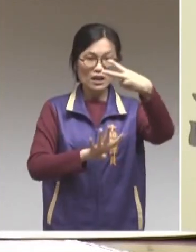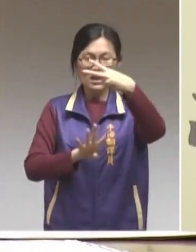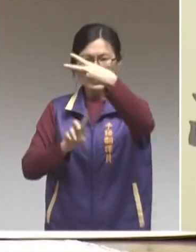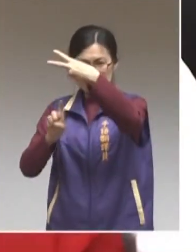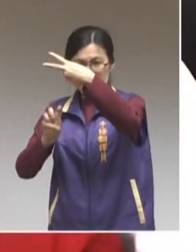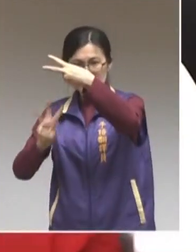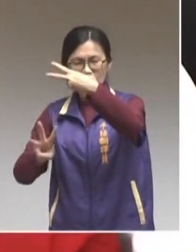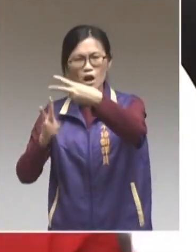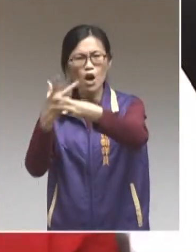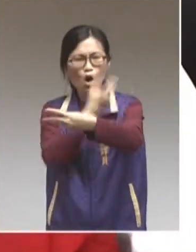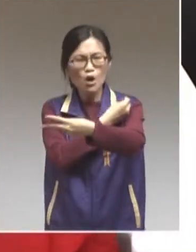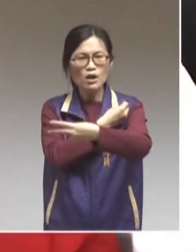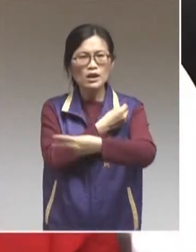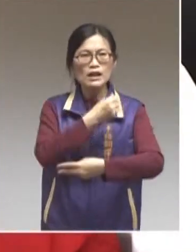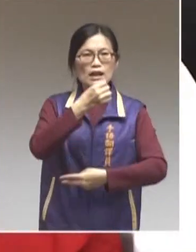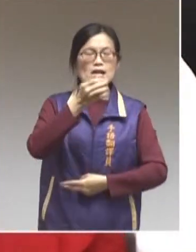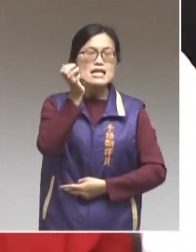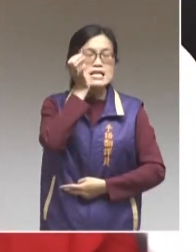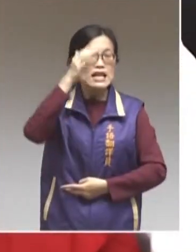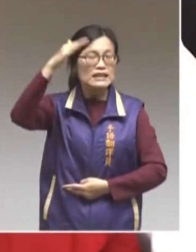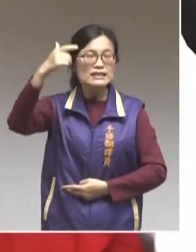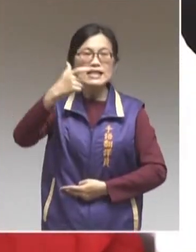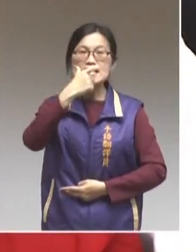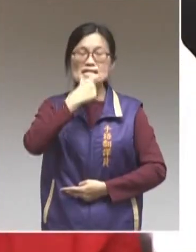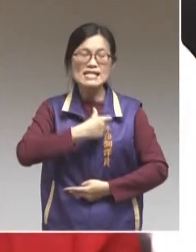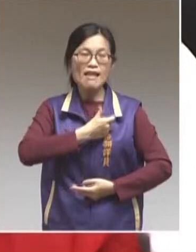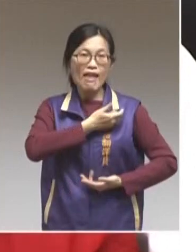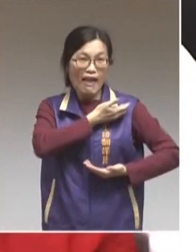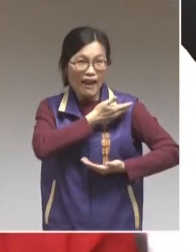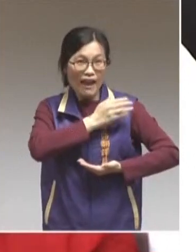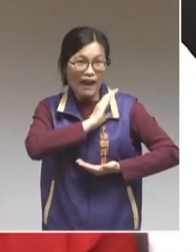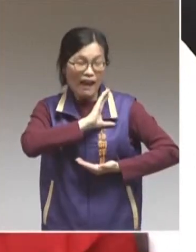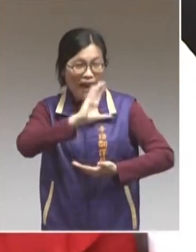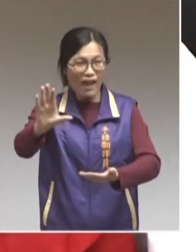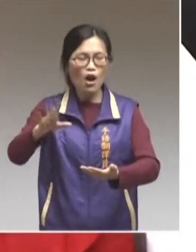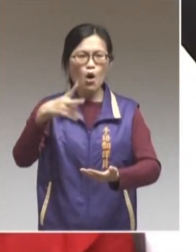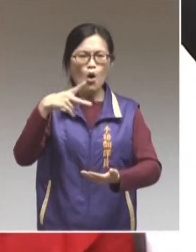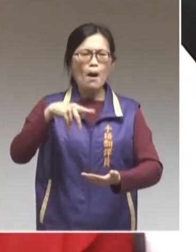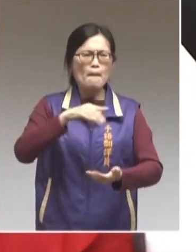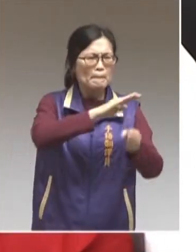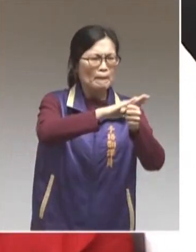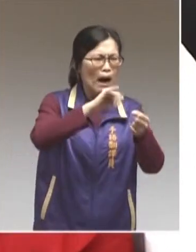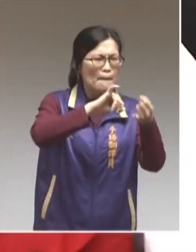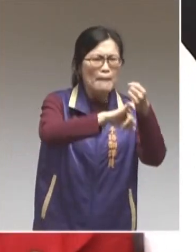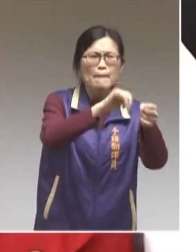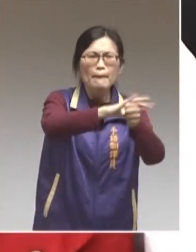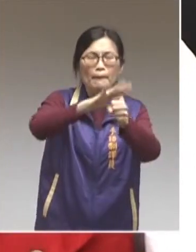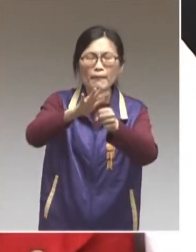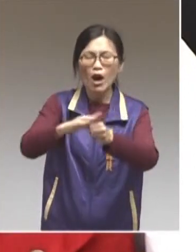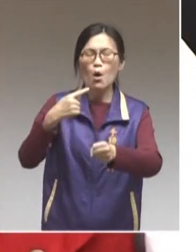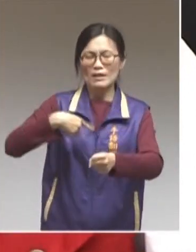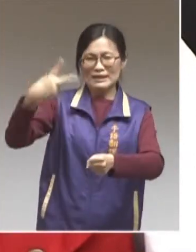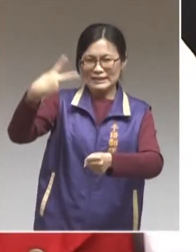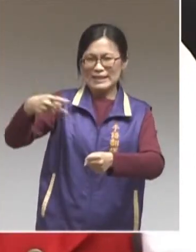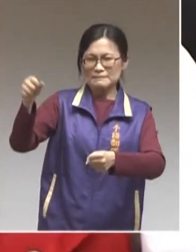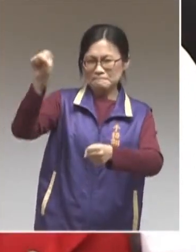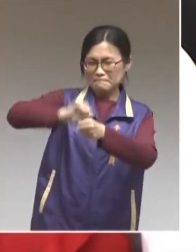在美丽岛站跟冈山慈济，因为预约都已经满了，然后我们有再加开这个施打疫苗的